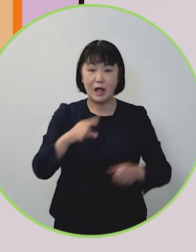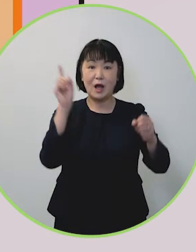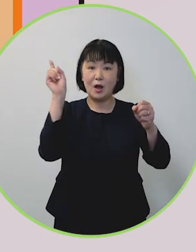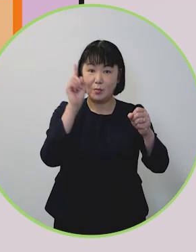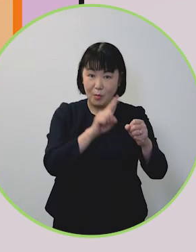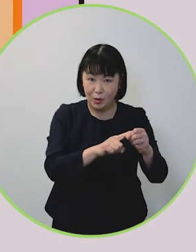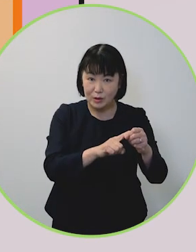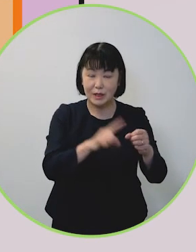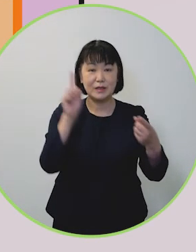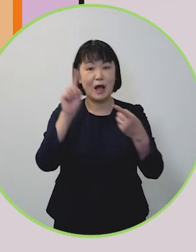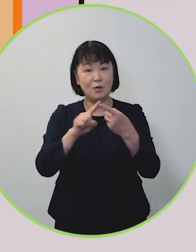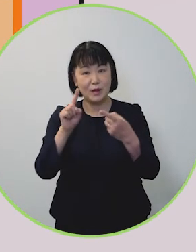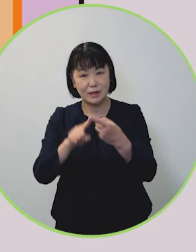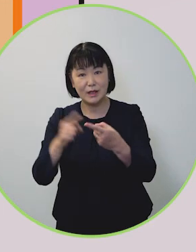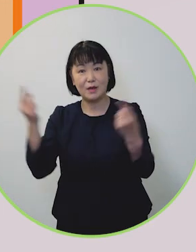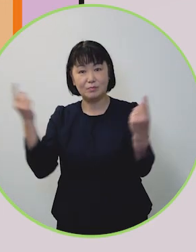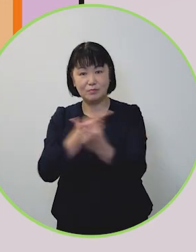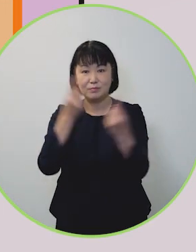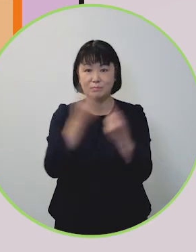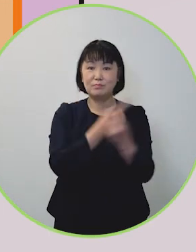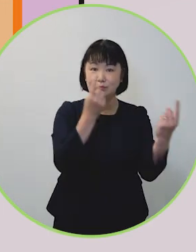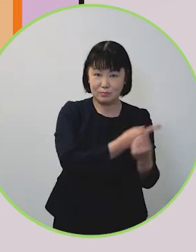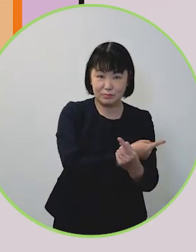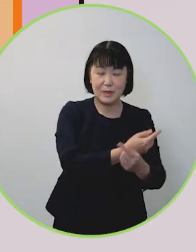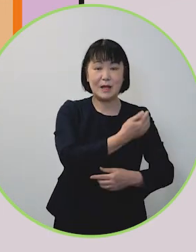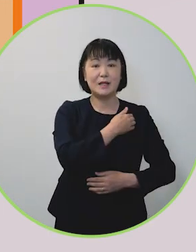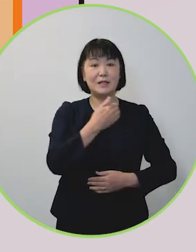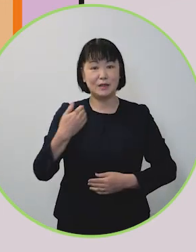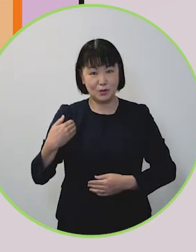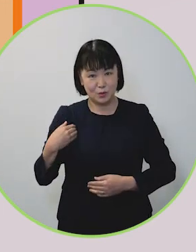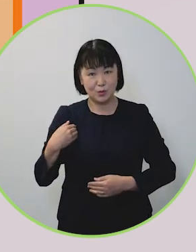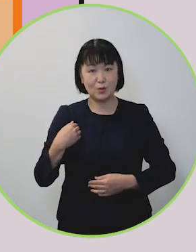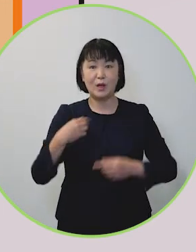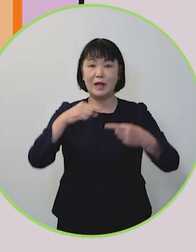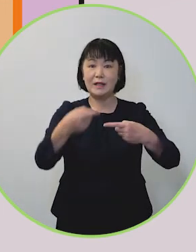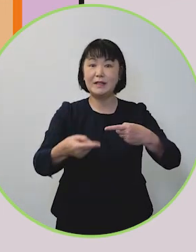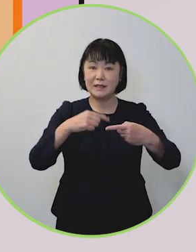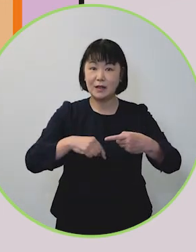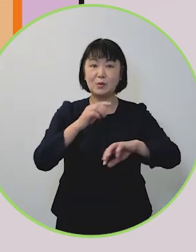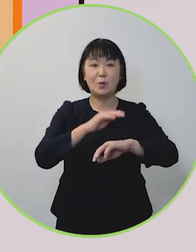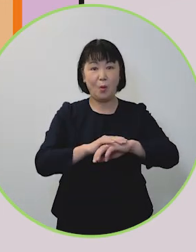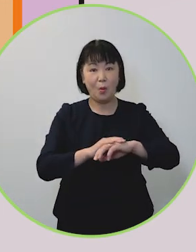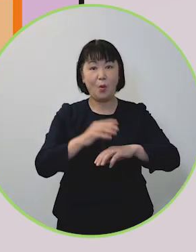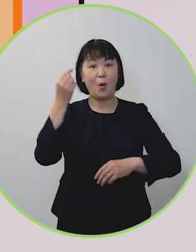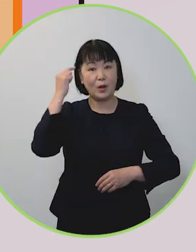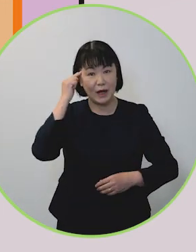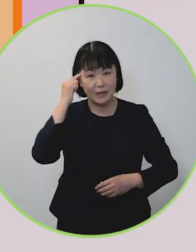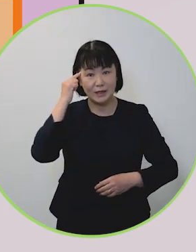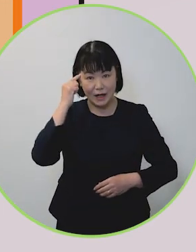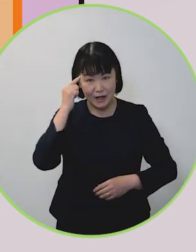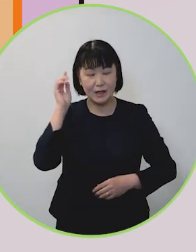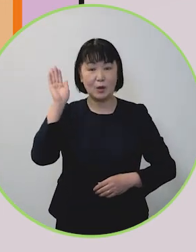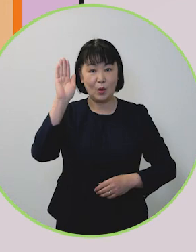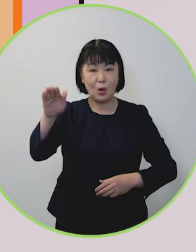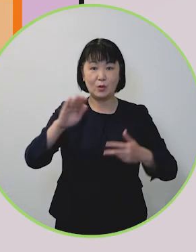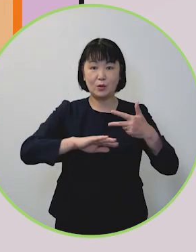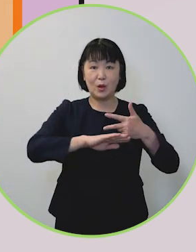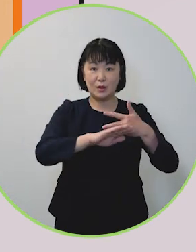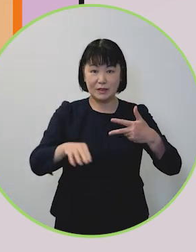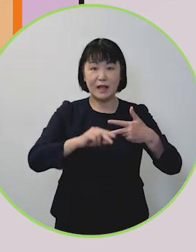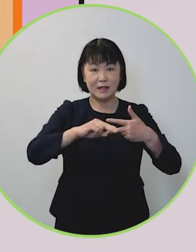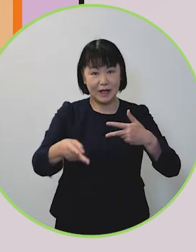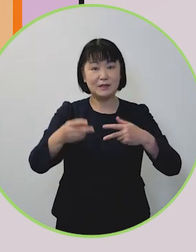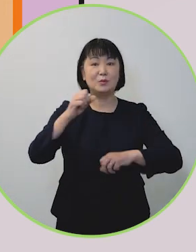将来的には様々な用途に生まれ変わることができるマテリアルリサイクルを視野に今後の資源化に